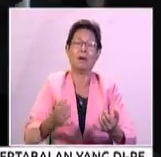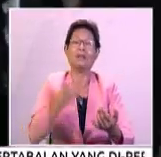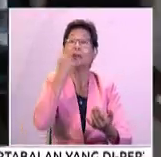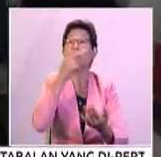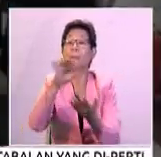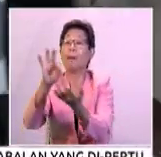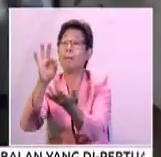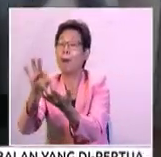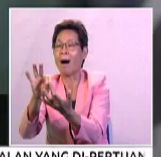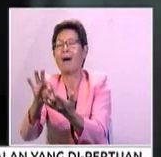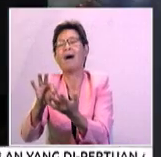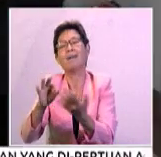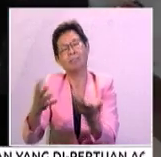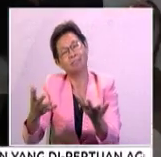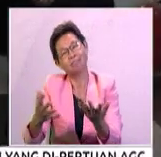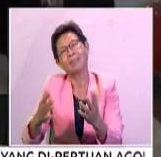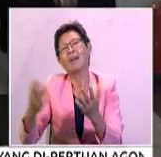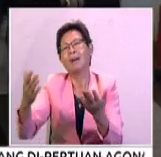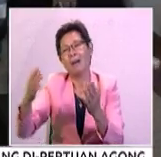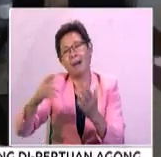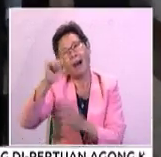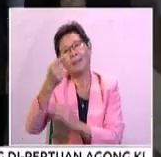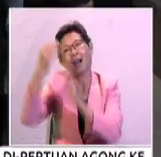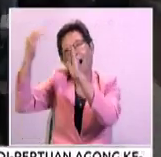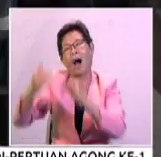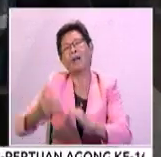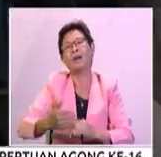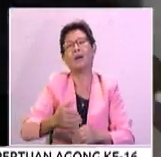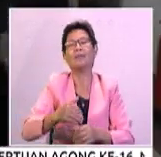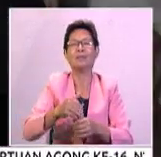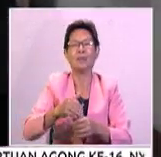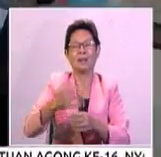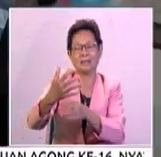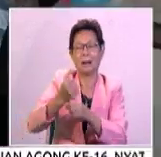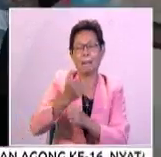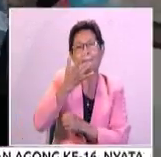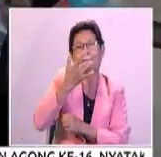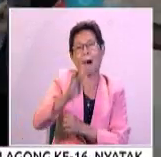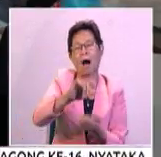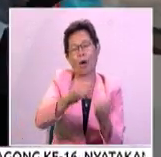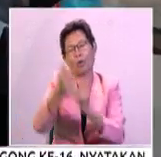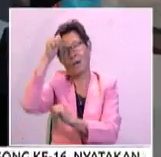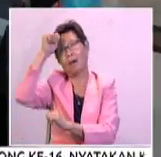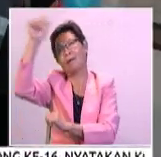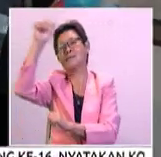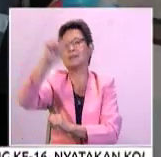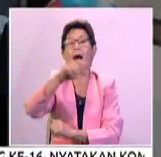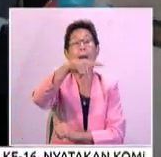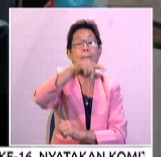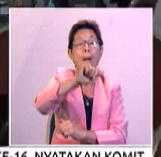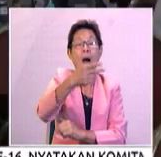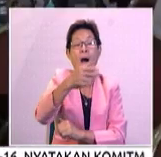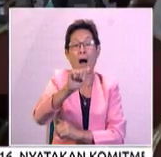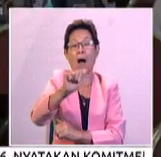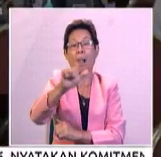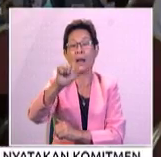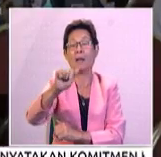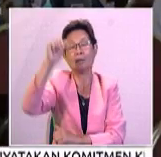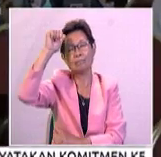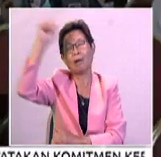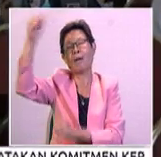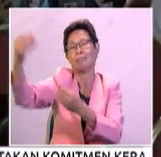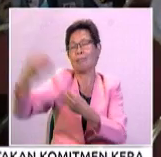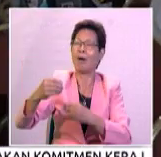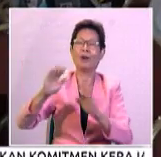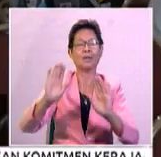terpilih, tiada lain yang diharapkan melainkan ganjaran pahala oleh Yang Maha Esa. Jadi saya sebagai anggota polis, saya rasa